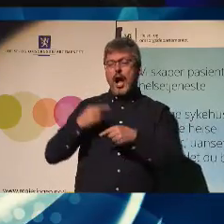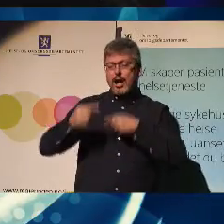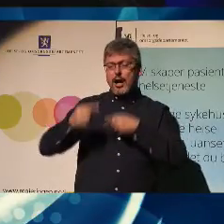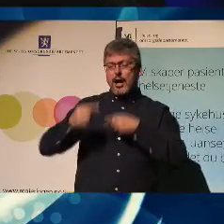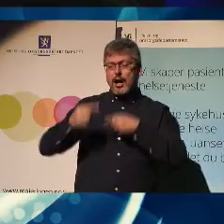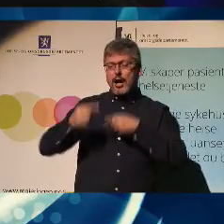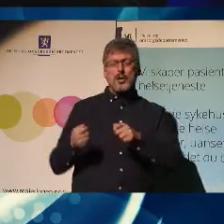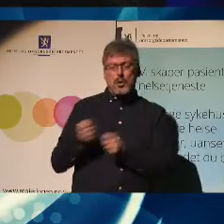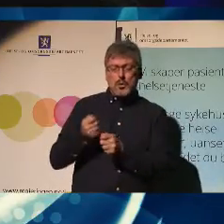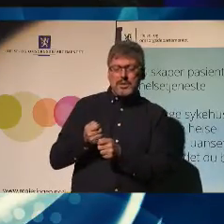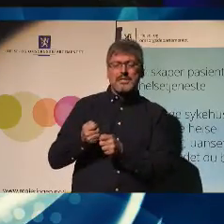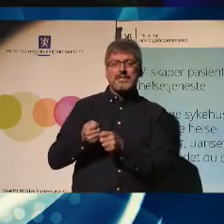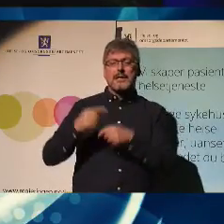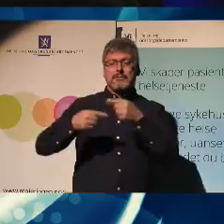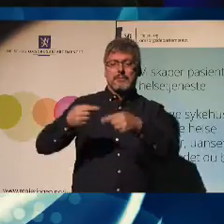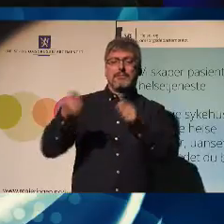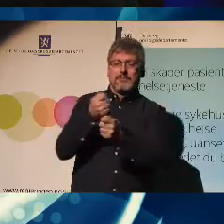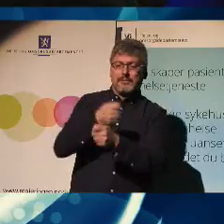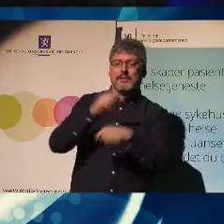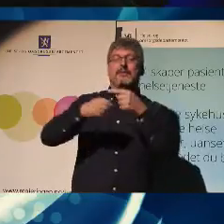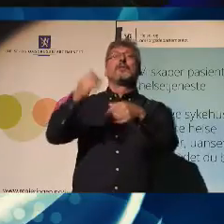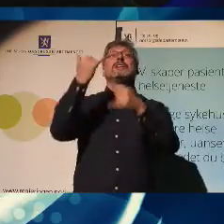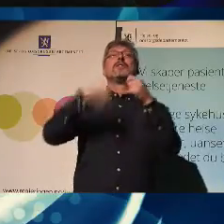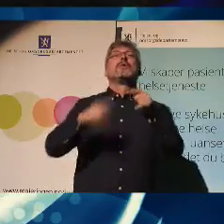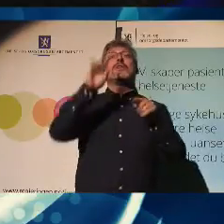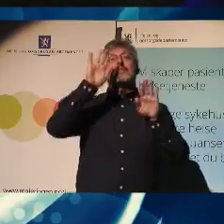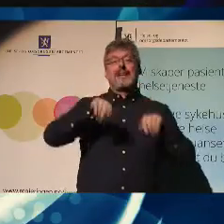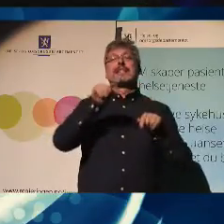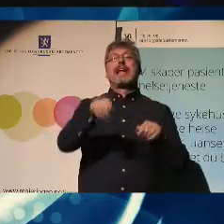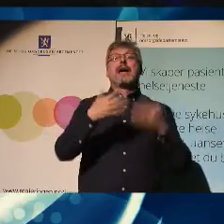underveis, sånn at man, når man kommer til slutten, så vet man at dette virker.